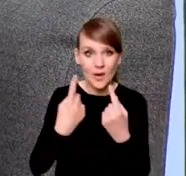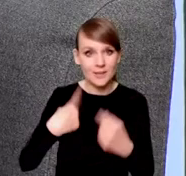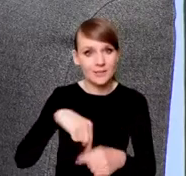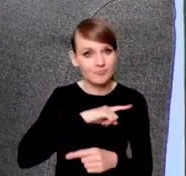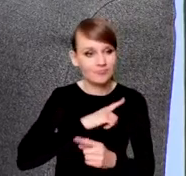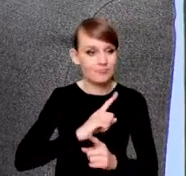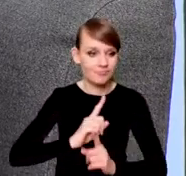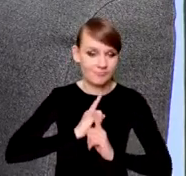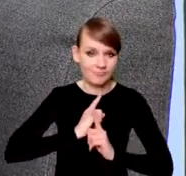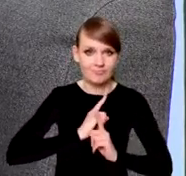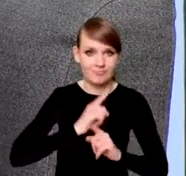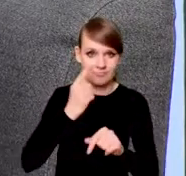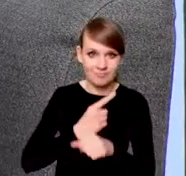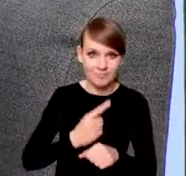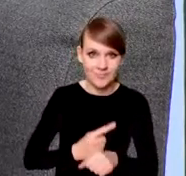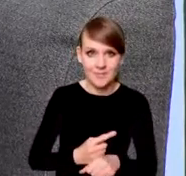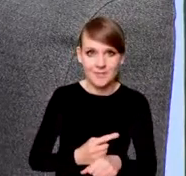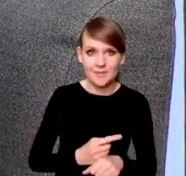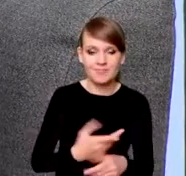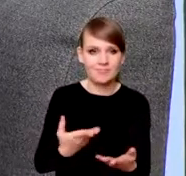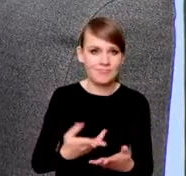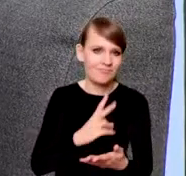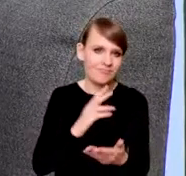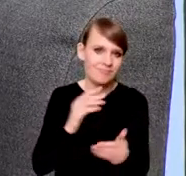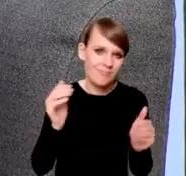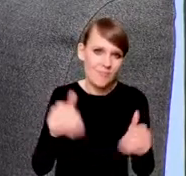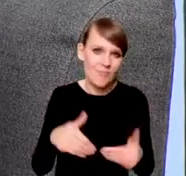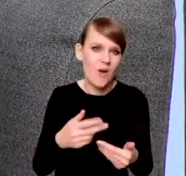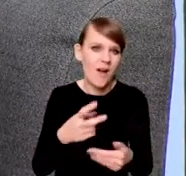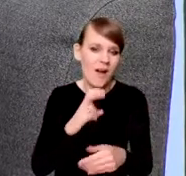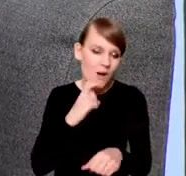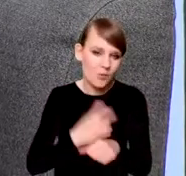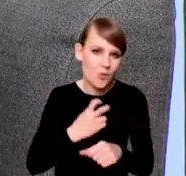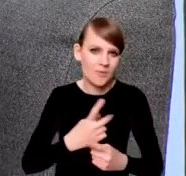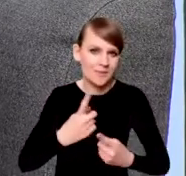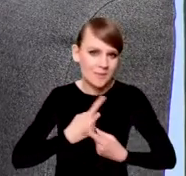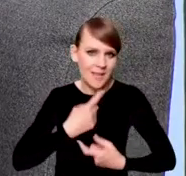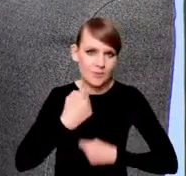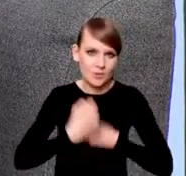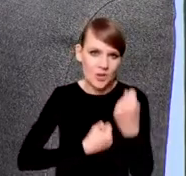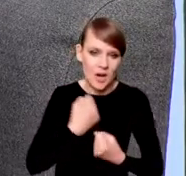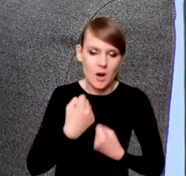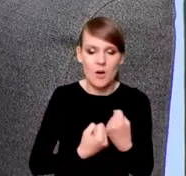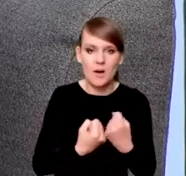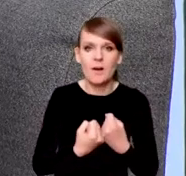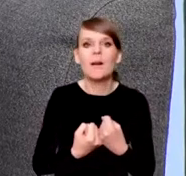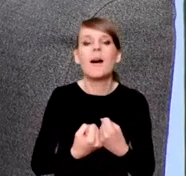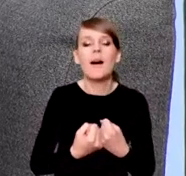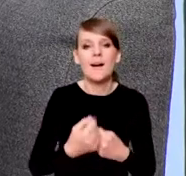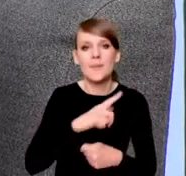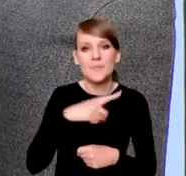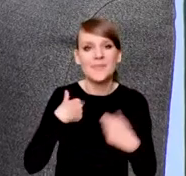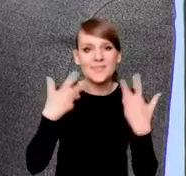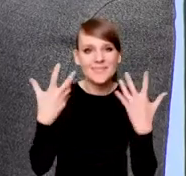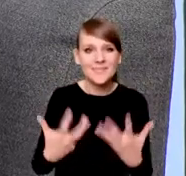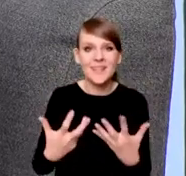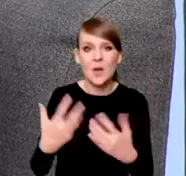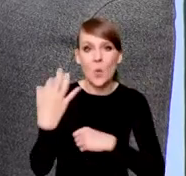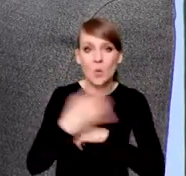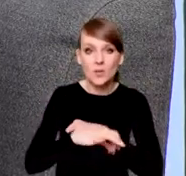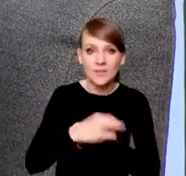pewnym autopilocie, taka jest idea uniwersytetu, no chcielibyśmy, żeby te wartości